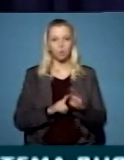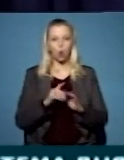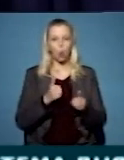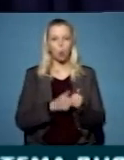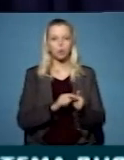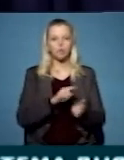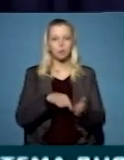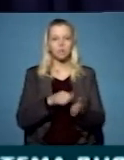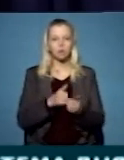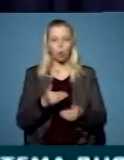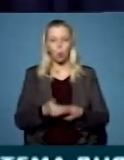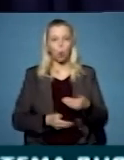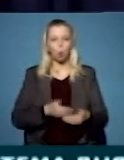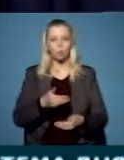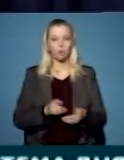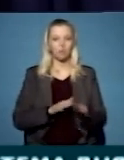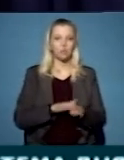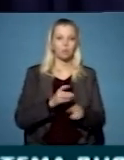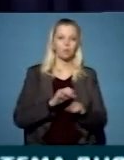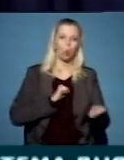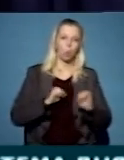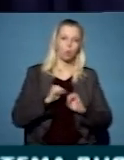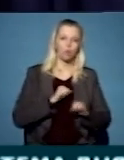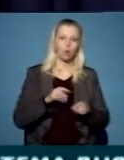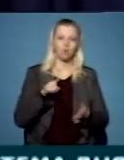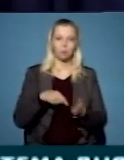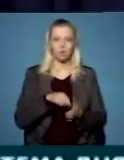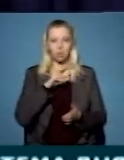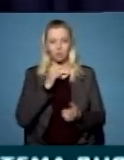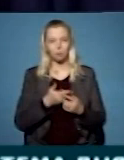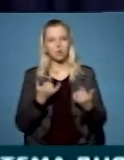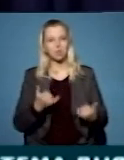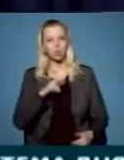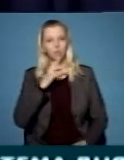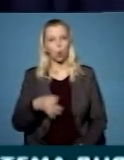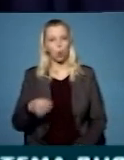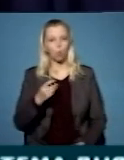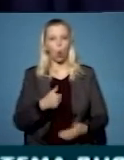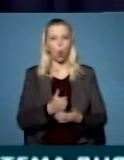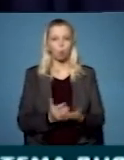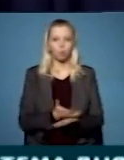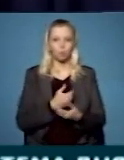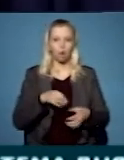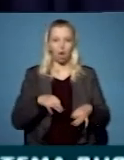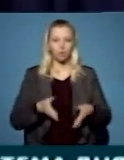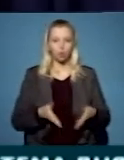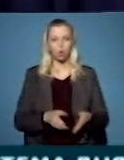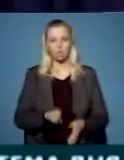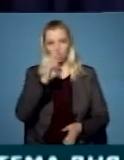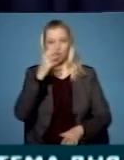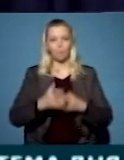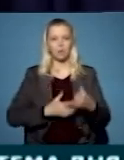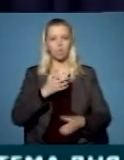крок за кроком. І відбувається так само, спочатку це було управління в місті Чернівці, тепер це Чернівецька область, оскільки обслуговуємо автошляхи державного